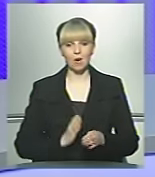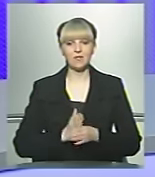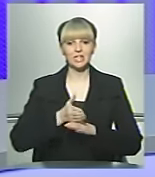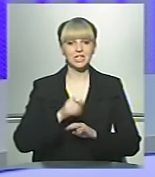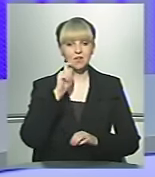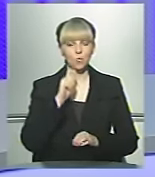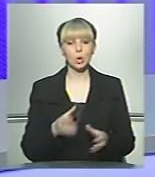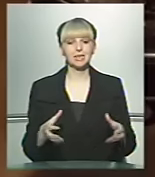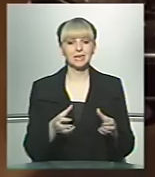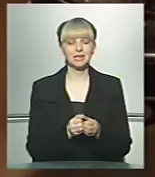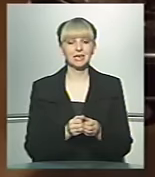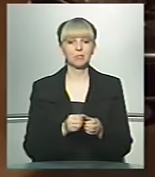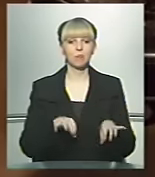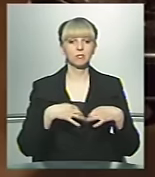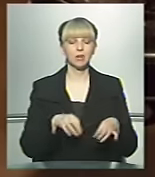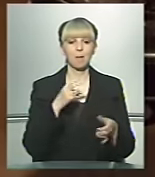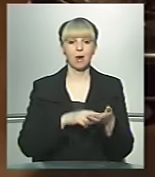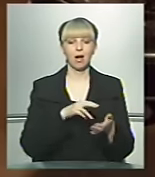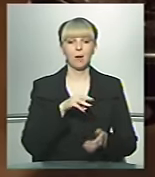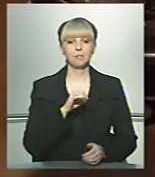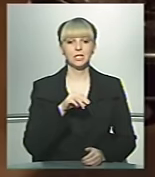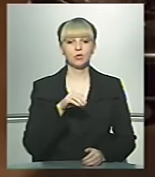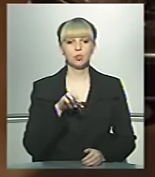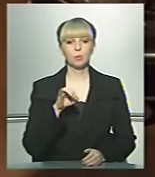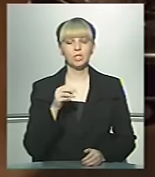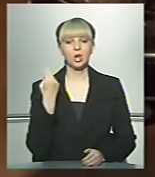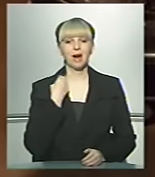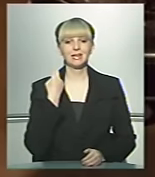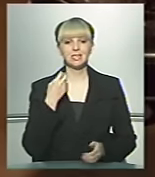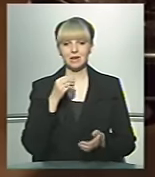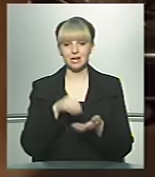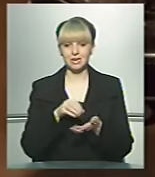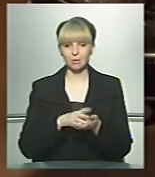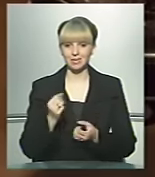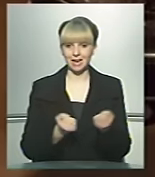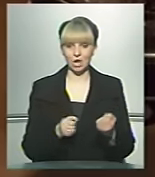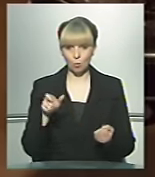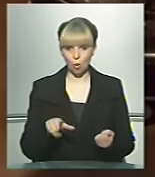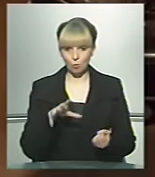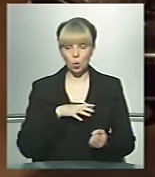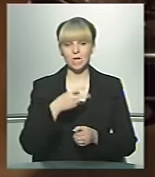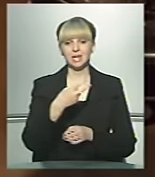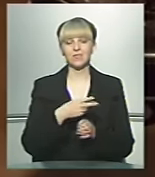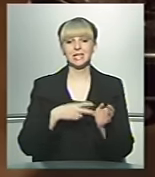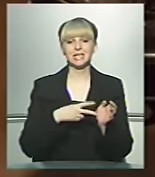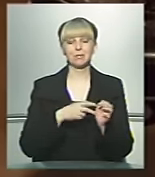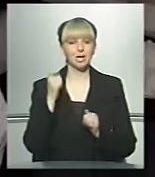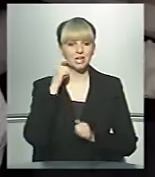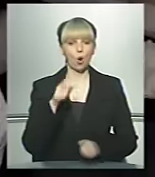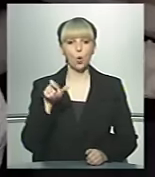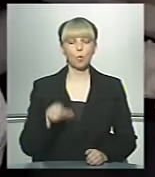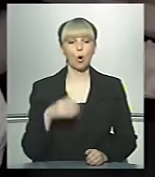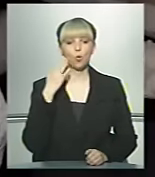в Україну затримали позашляховик марки Mitsubishi англійської реєстрації, за кермом якого був 27-річний